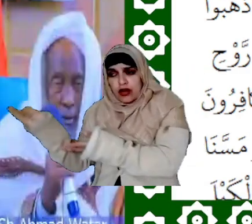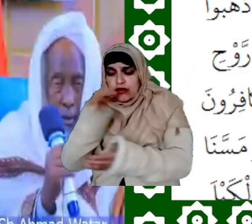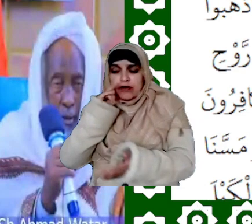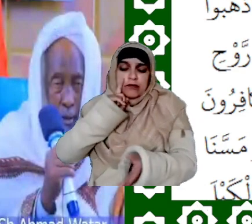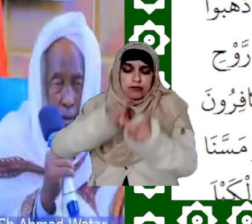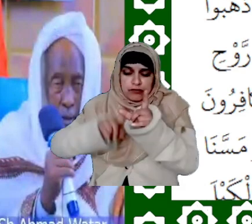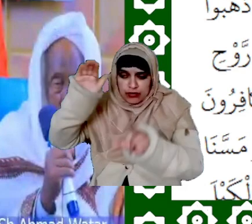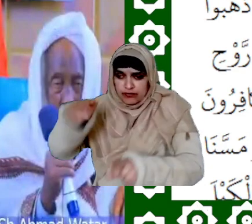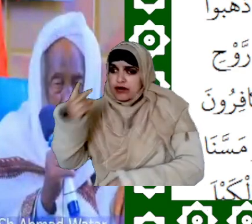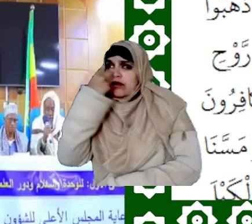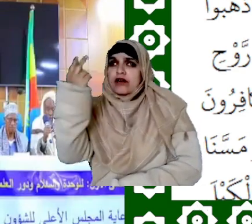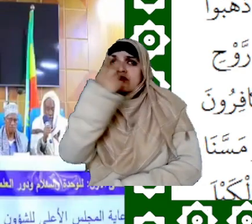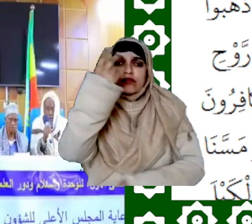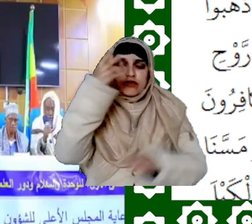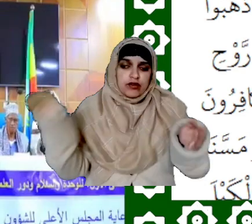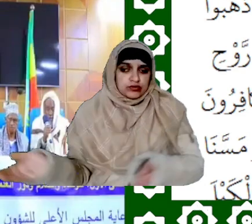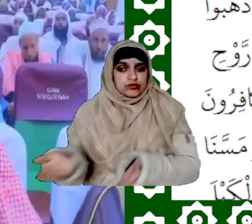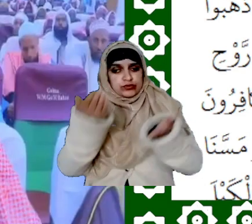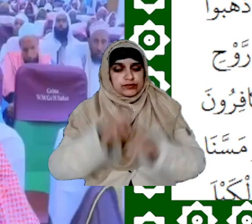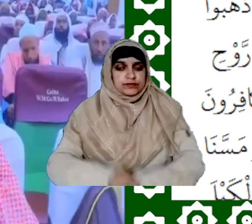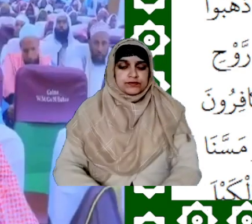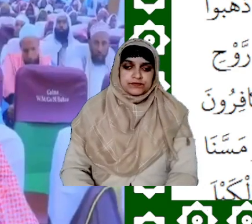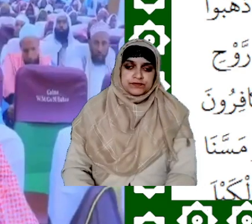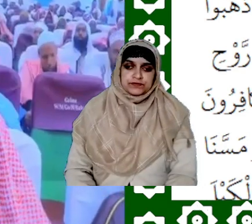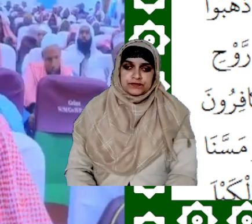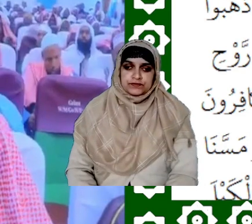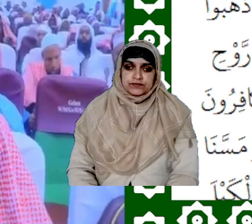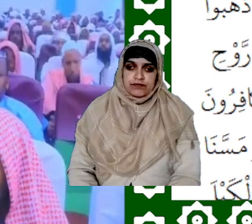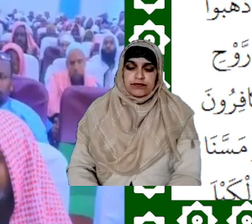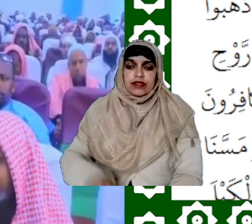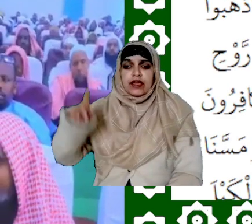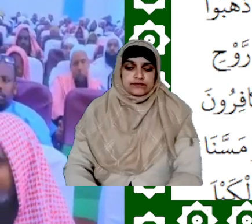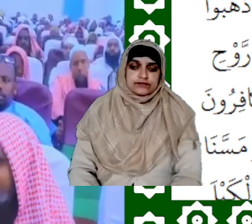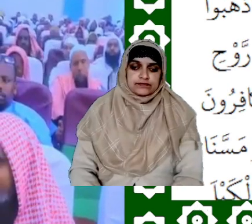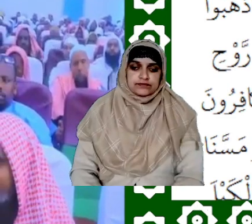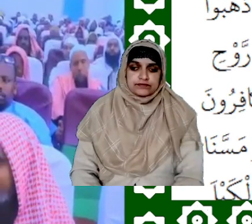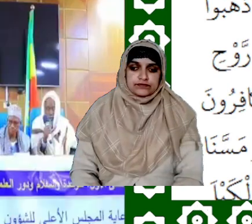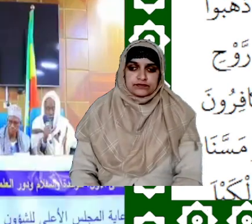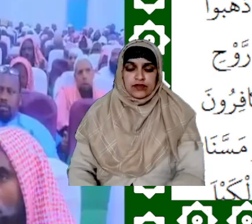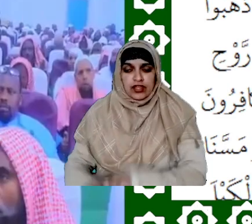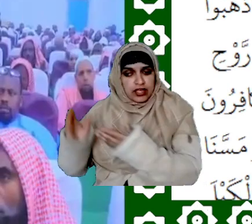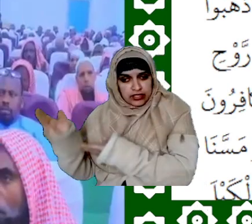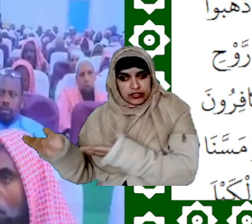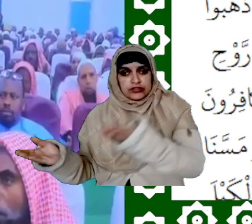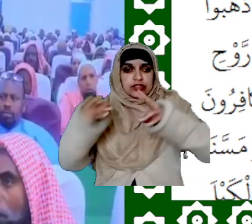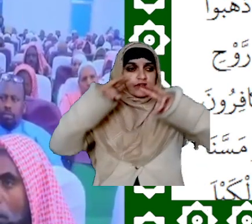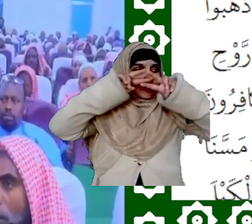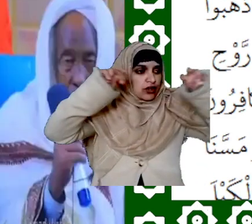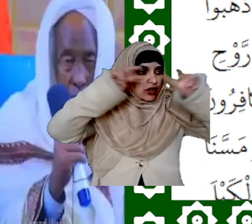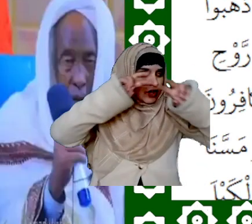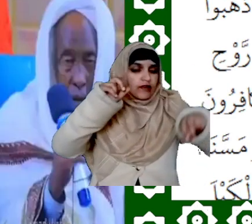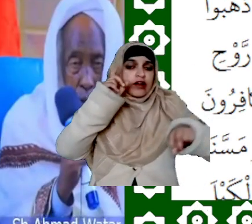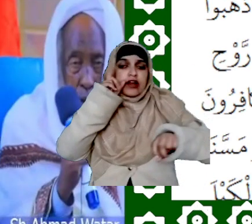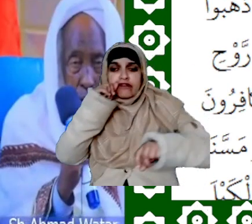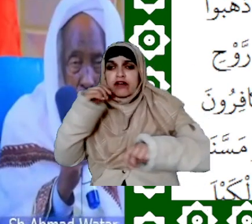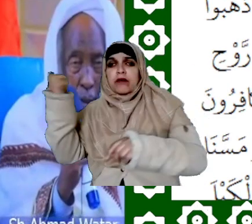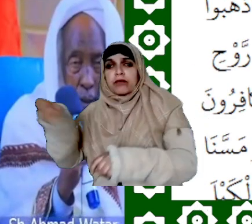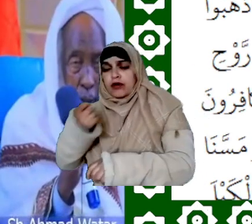جاء المانكو جتشو يا المانكو إذا بو ديما فتأسسوا يوسف